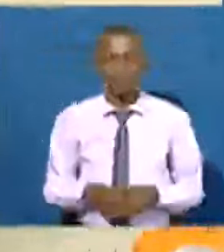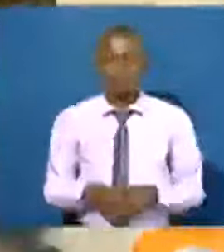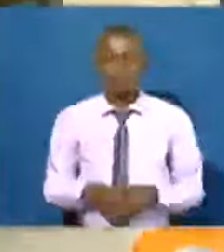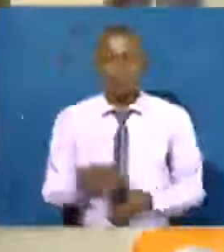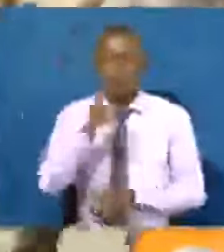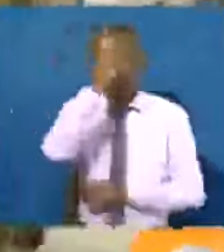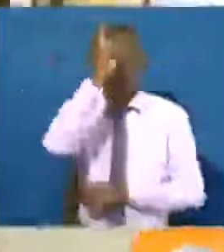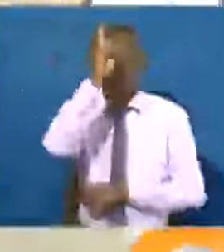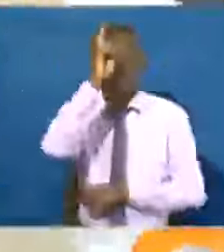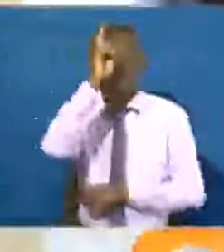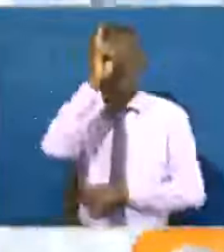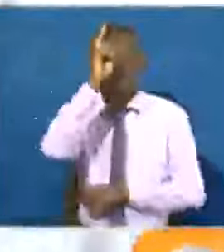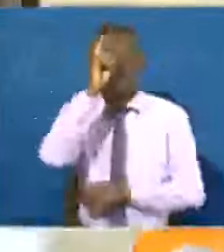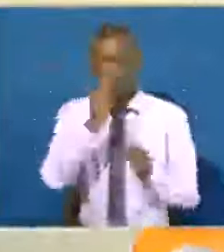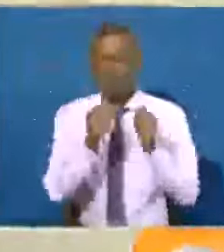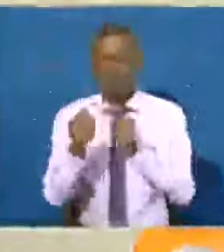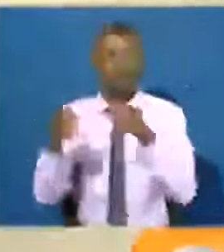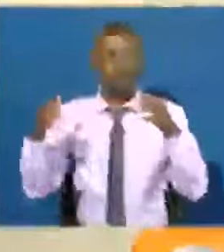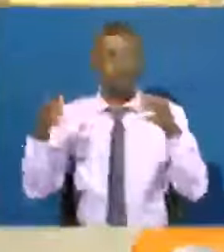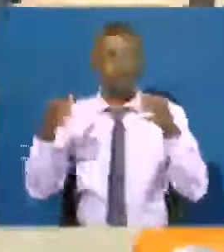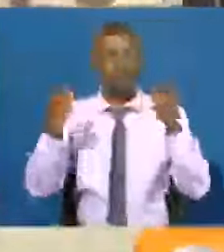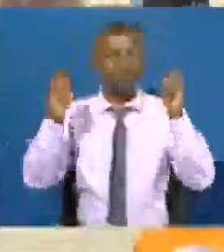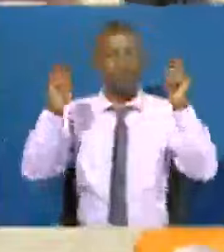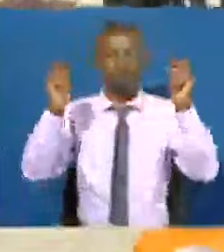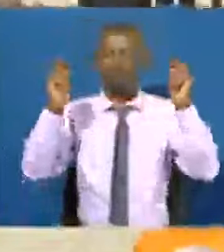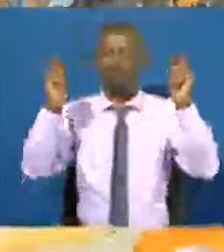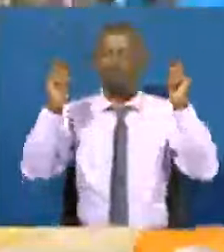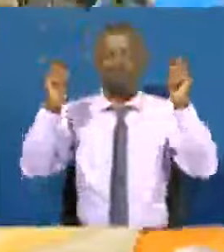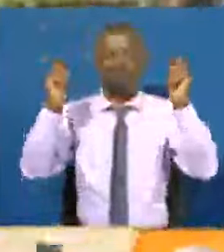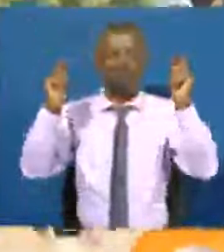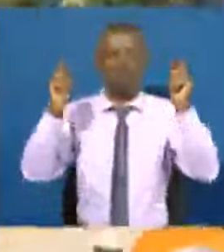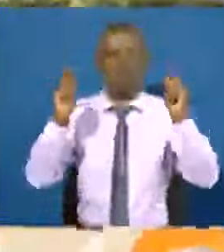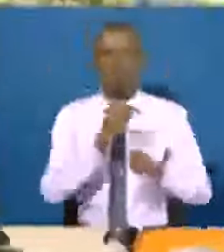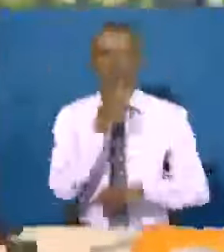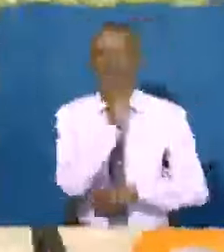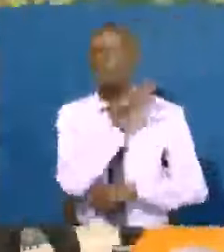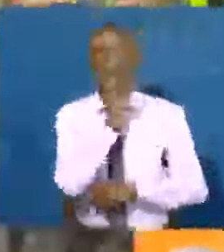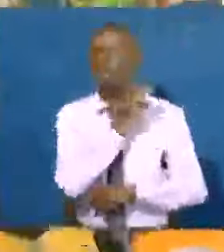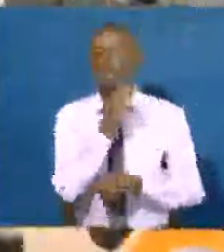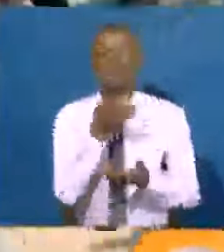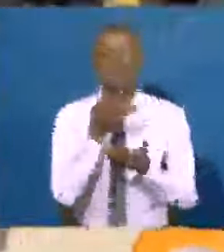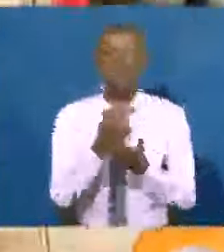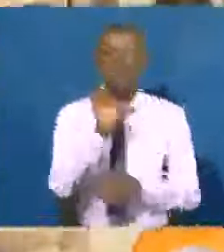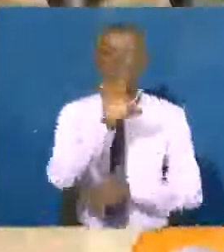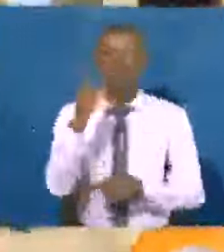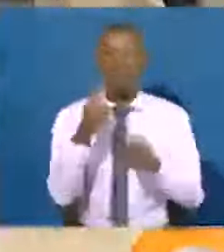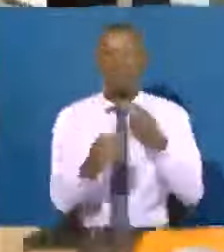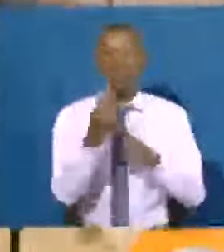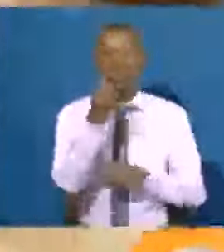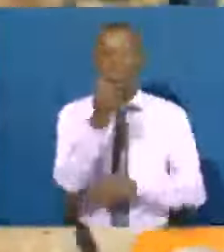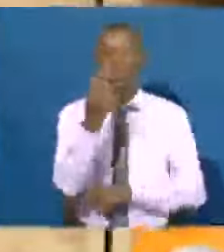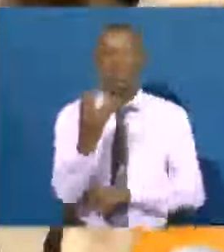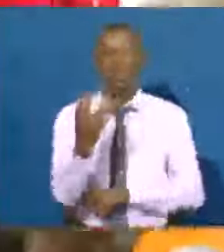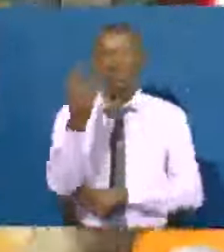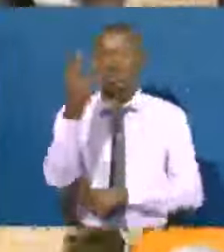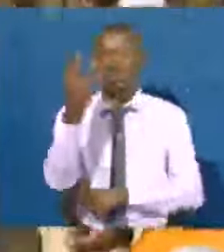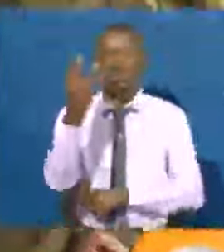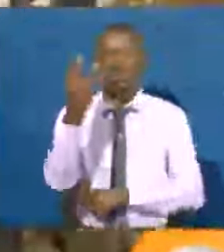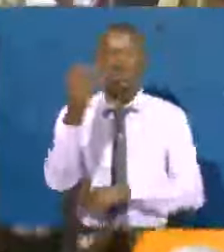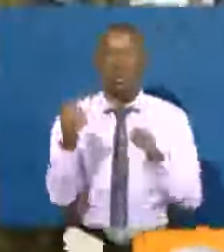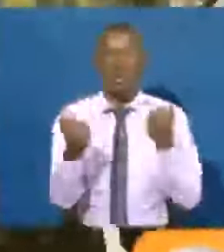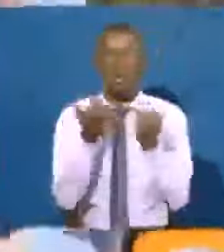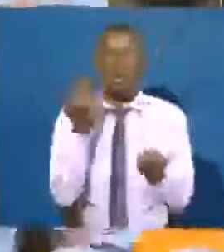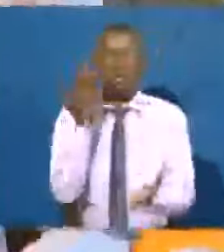Maafisa wa polisi wakikabiliana na waandamanaji waliofika kwa wingi kulalamikia mswada wa fedha wa mwaka wa 2024